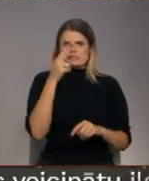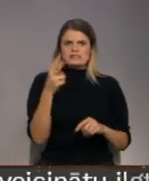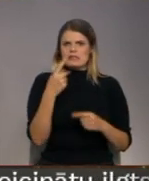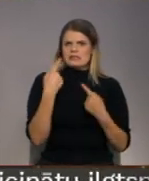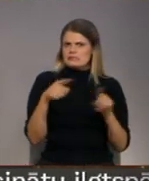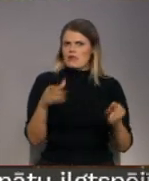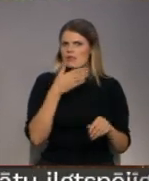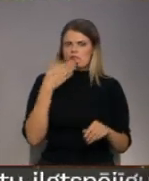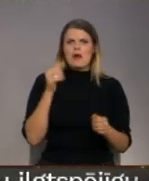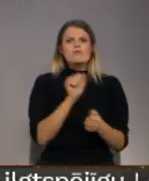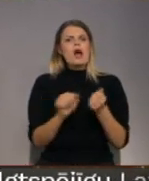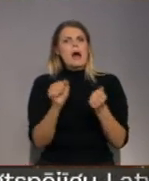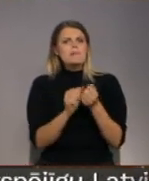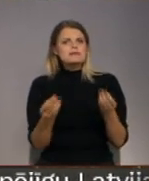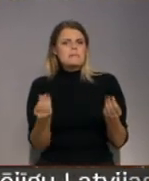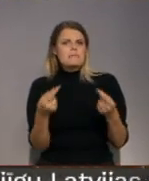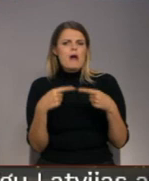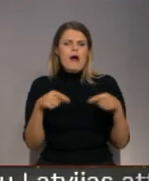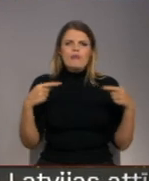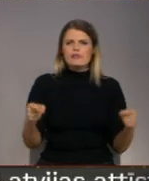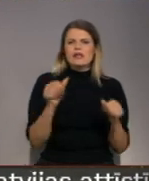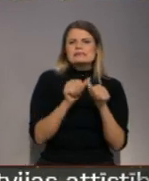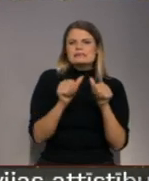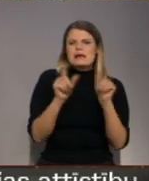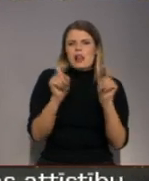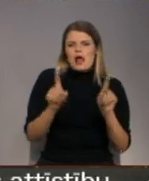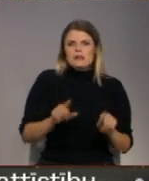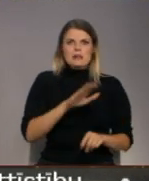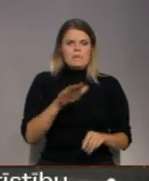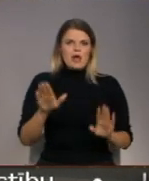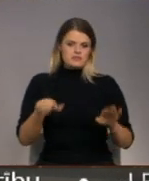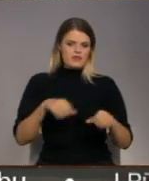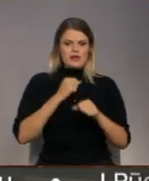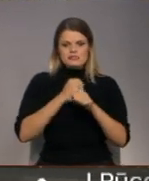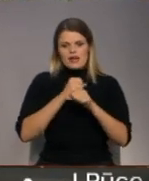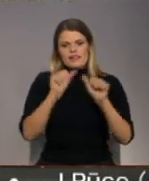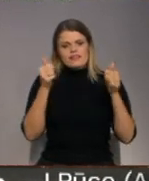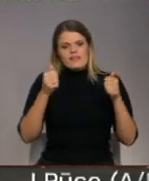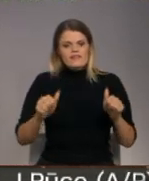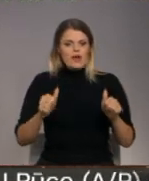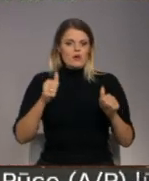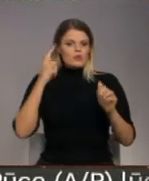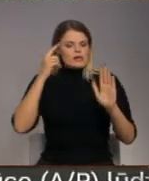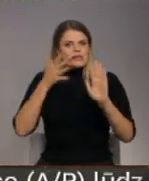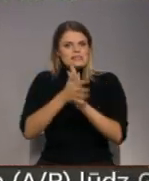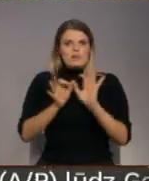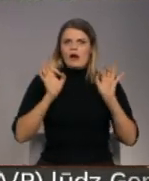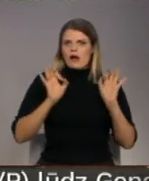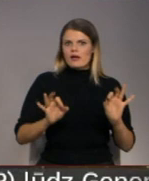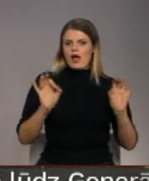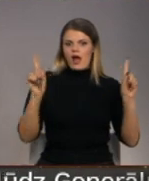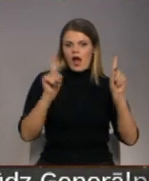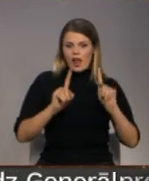līdzekļiem, kas ir dabas materiāli, kas ir dažādas sīklietiņas, ar kurām bērns var darboties, veidot savu izpratni, reālas